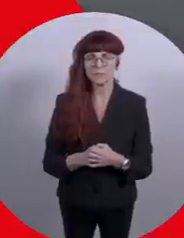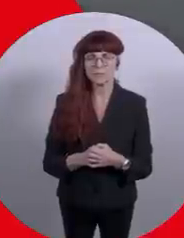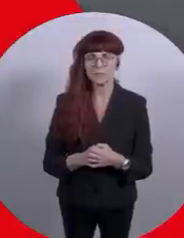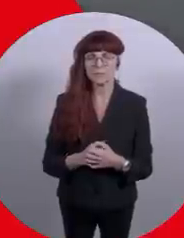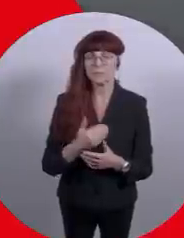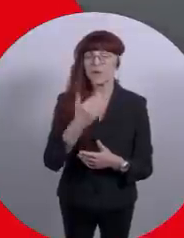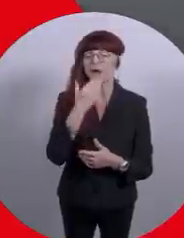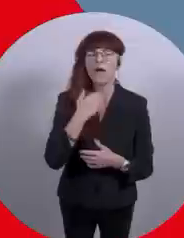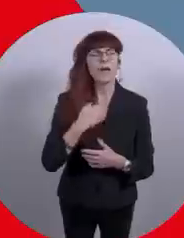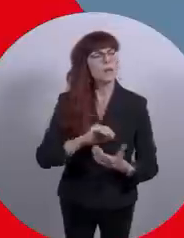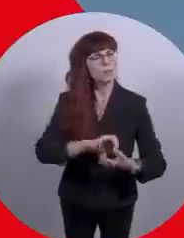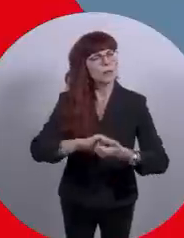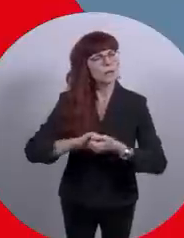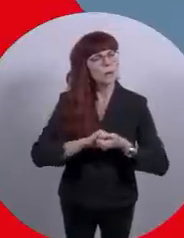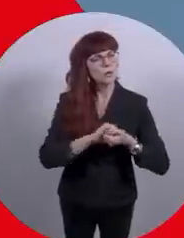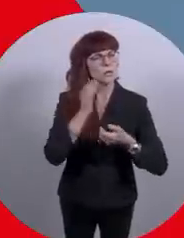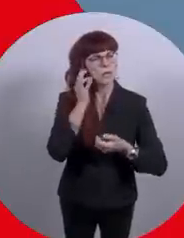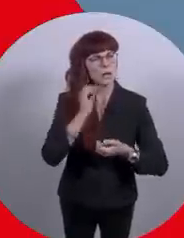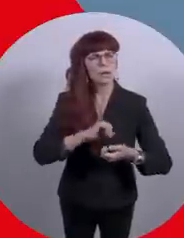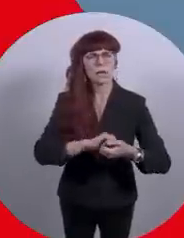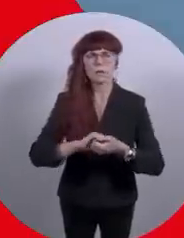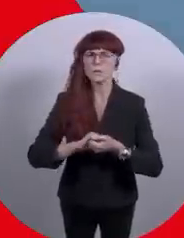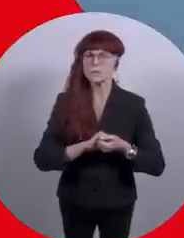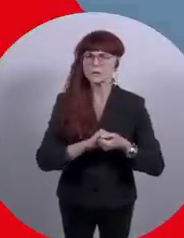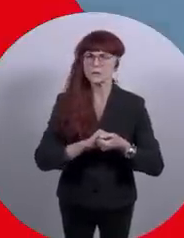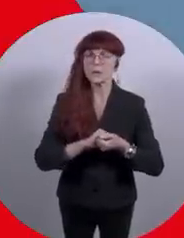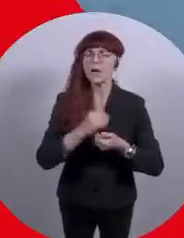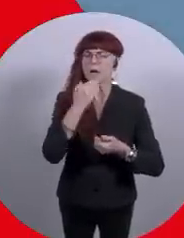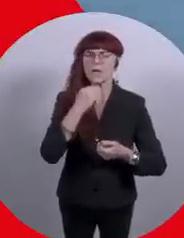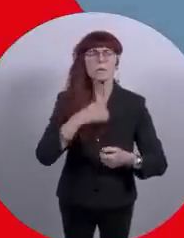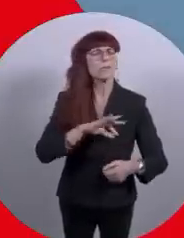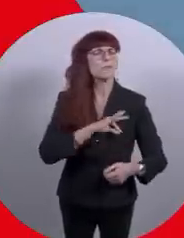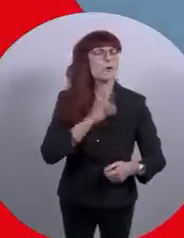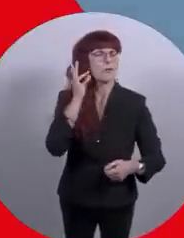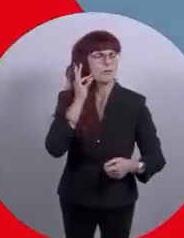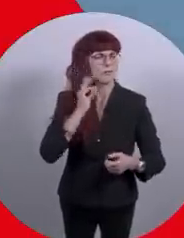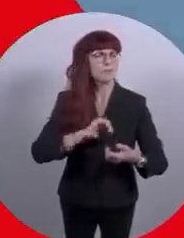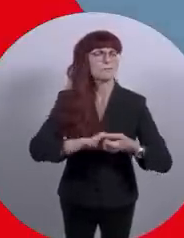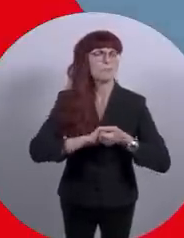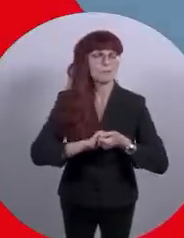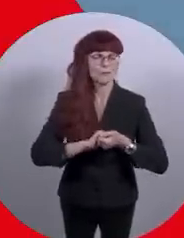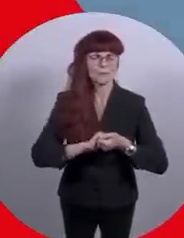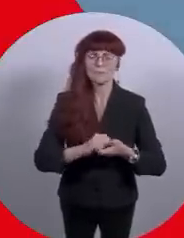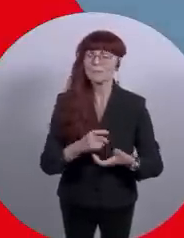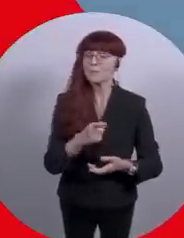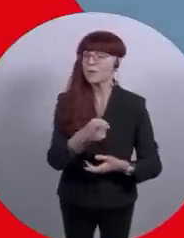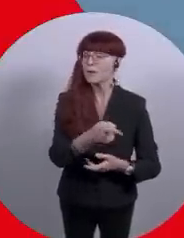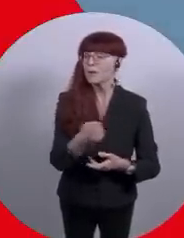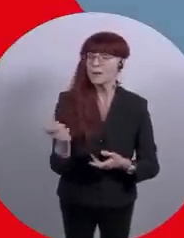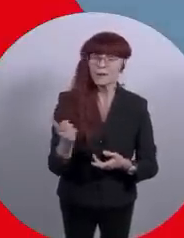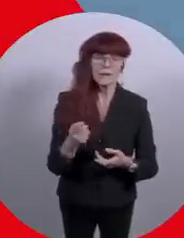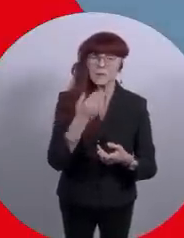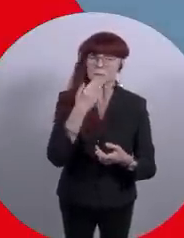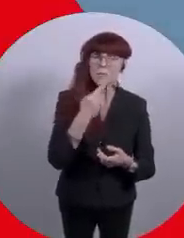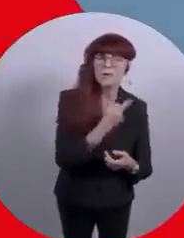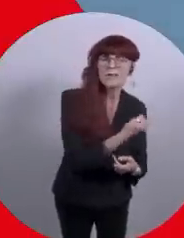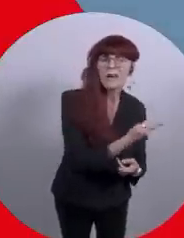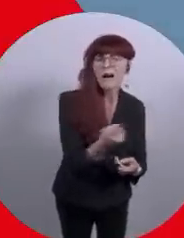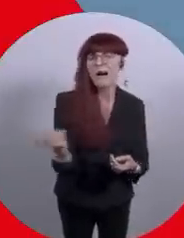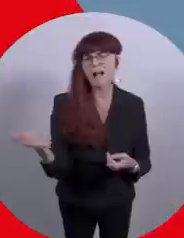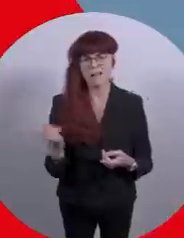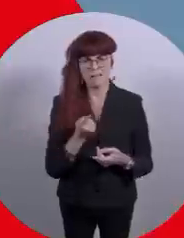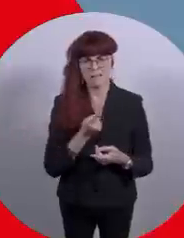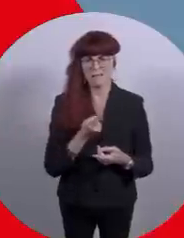liebe Genossinnen und Genossen liebe Freundinnen und Freunde ich darf Sie alle euch alle ganz herzlich